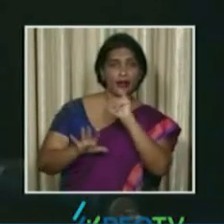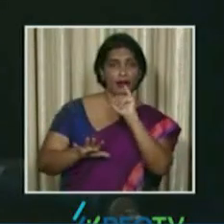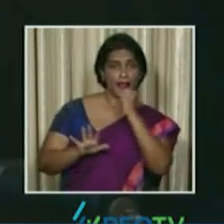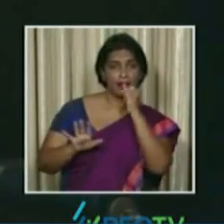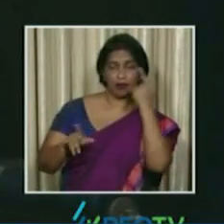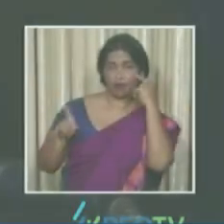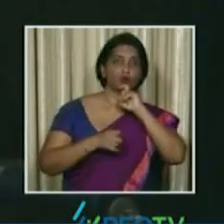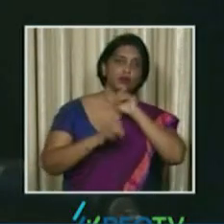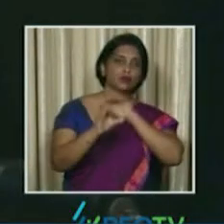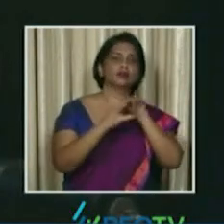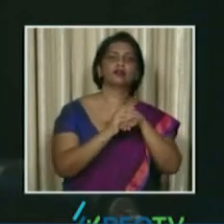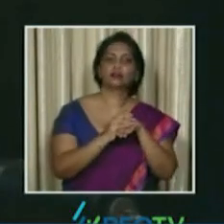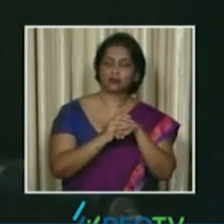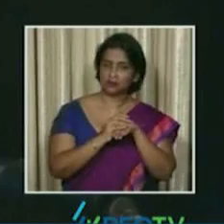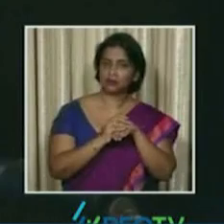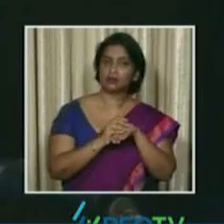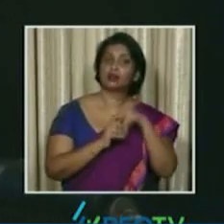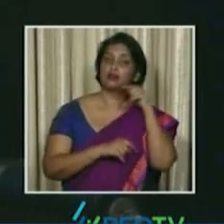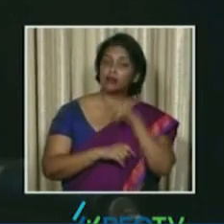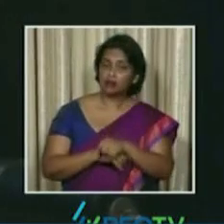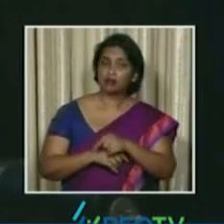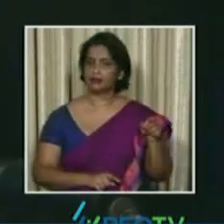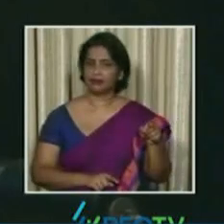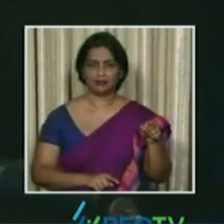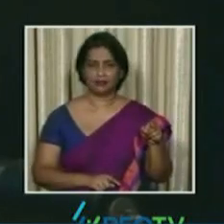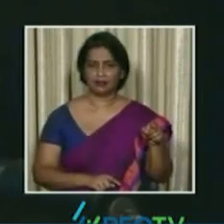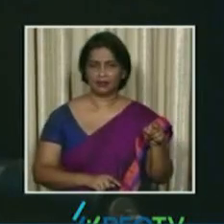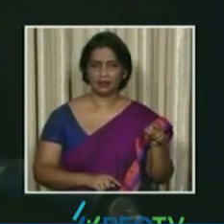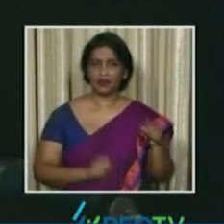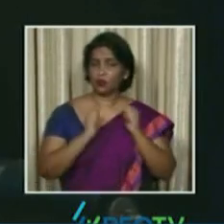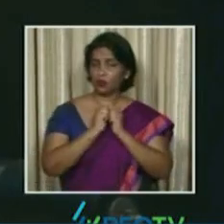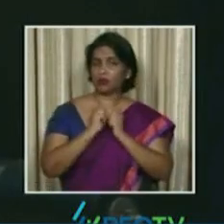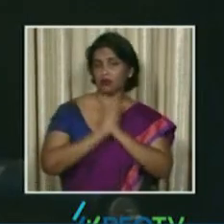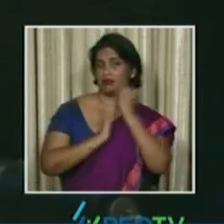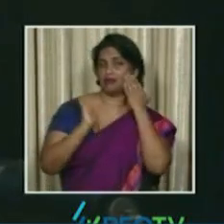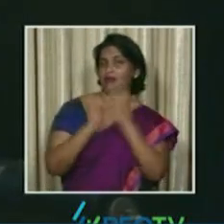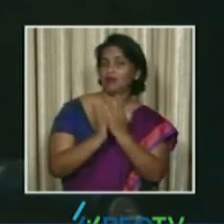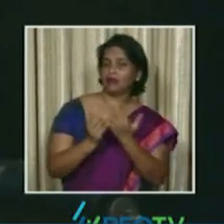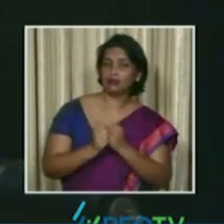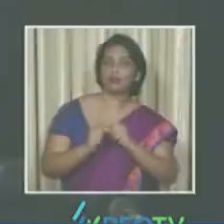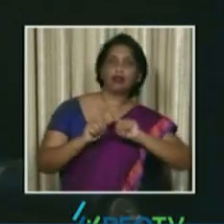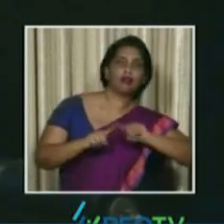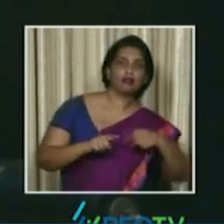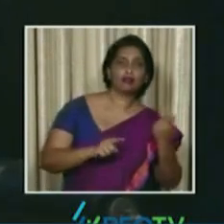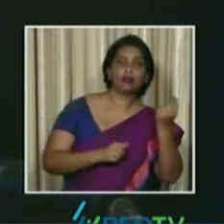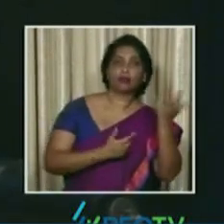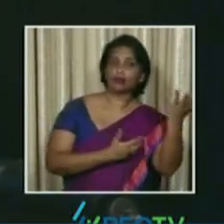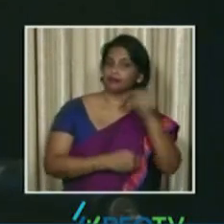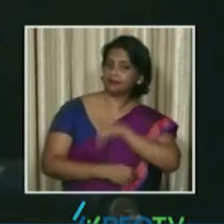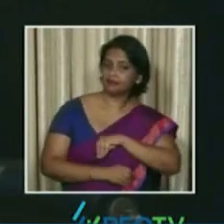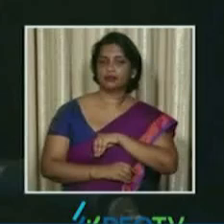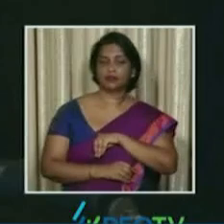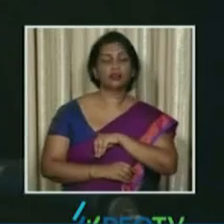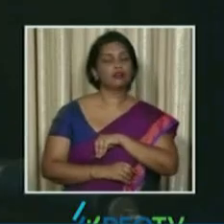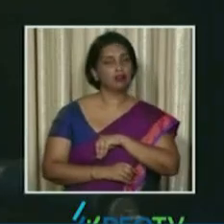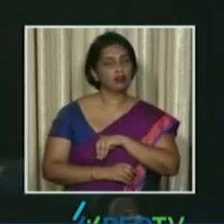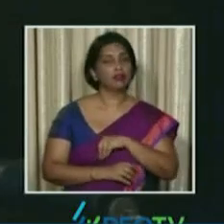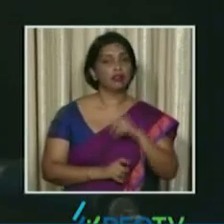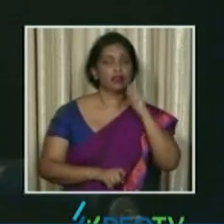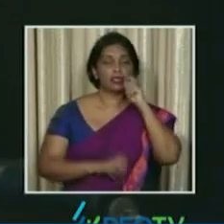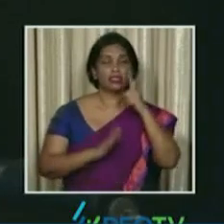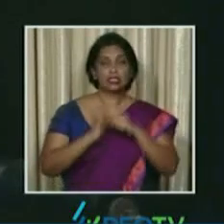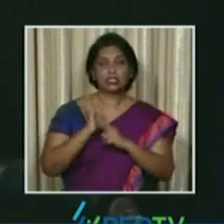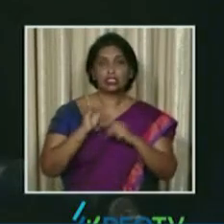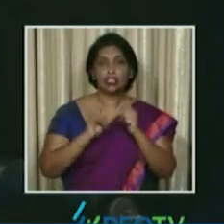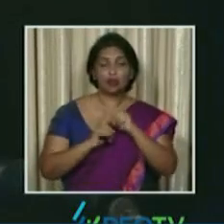නඩුමේ කටයුතු වලට පෙනී ඉන්න. එතකොට මේ කට්ටිය පාරටත් බස්සනවා වෘත්තීය ක්‍රියාමාර්ග වලට. අනිත් පැත්තෙන් මුදලුත් එකතු කරලා මේ මුදල් වලින් ජනතා විමුක්ති